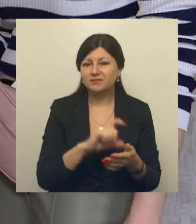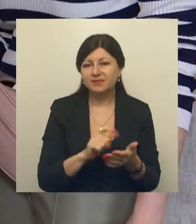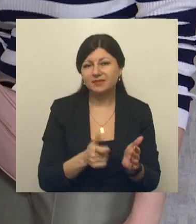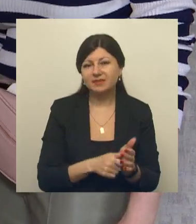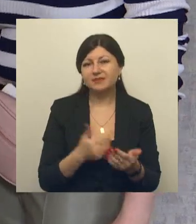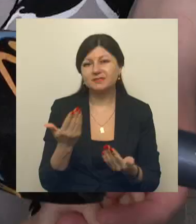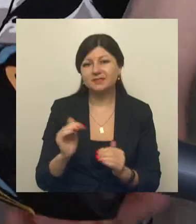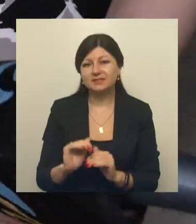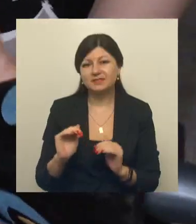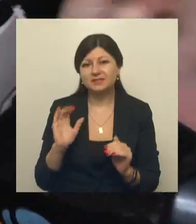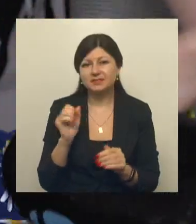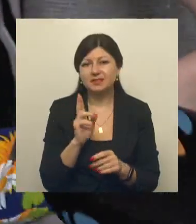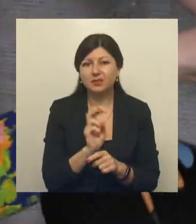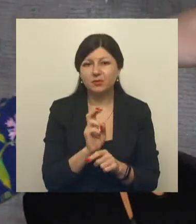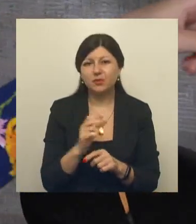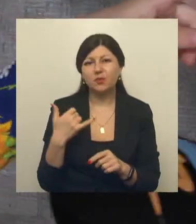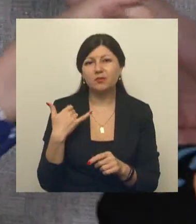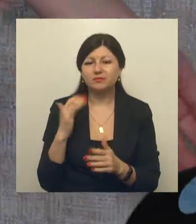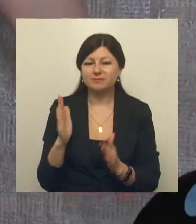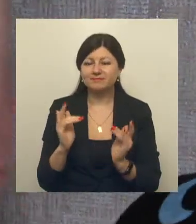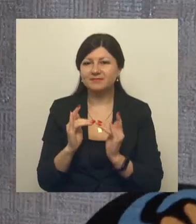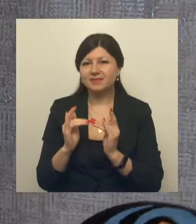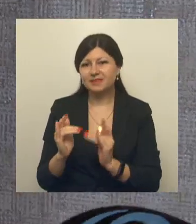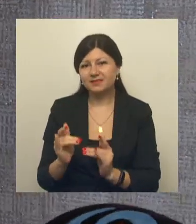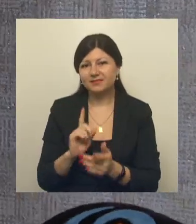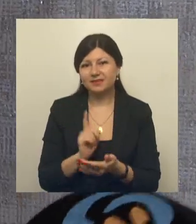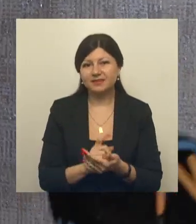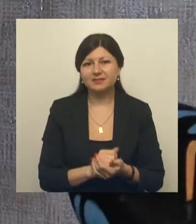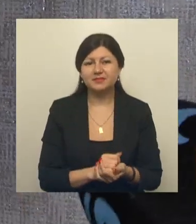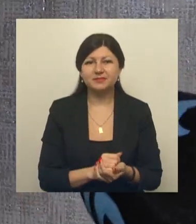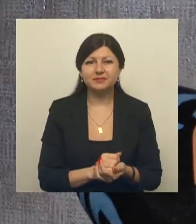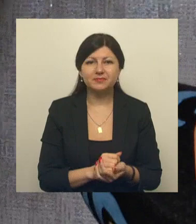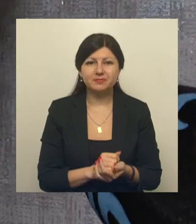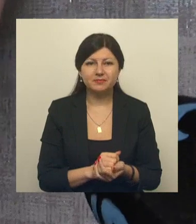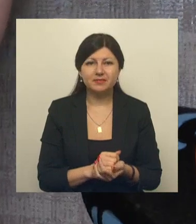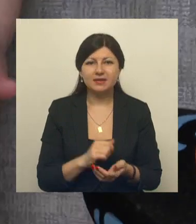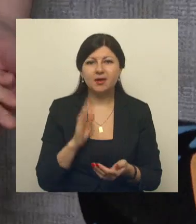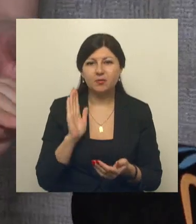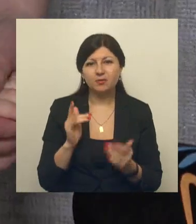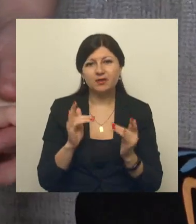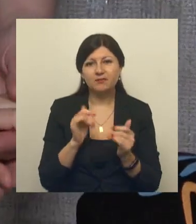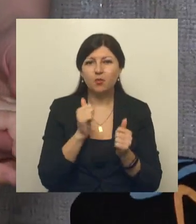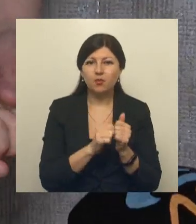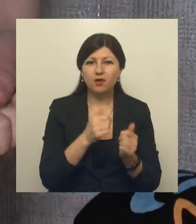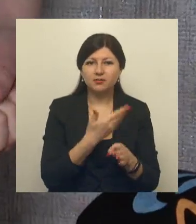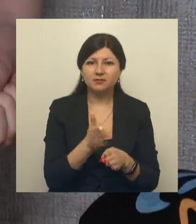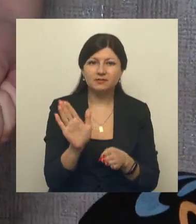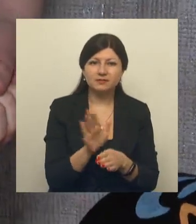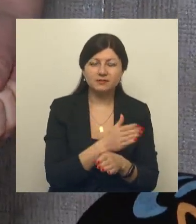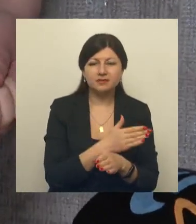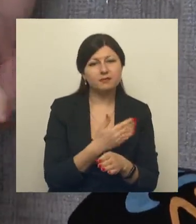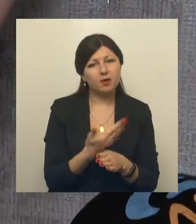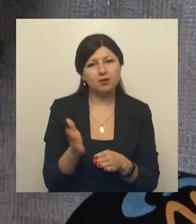это садик ходит. У меня тут кровать. А у вас будет двухэтажная кровать или у каждой по отдельности?